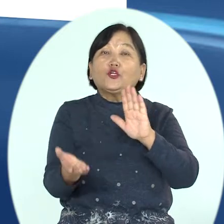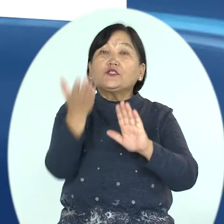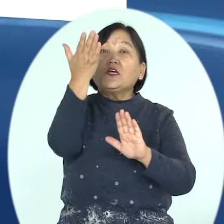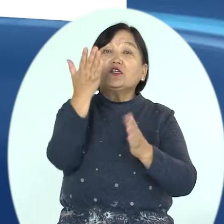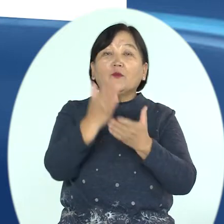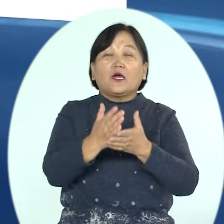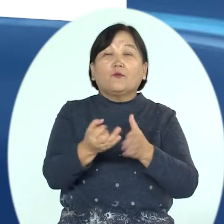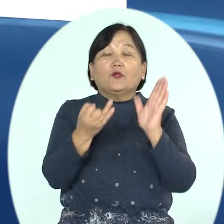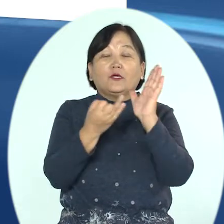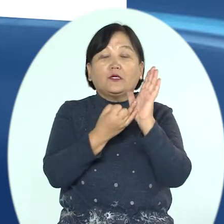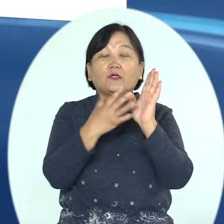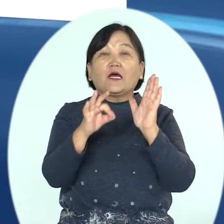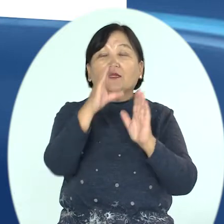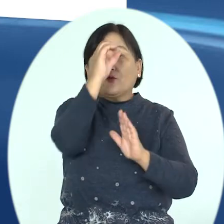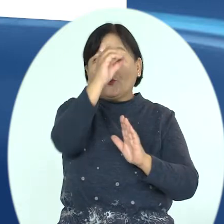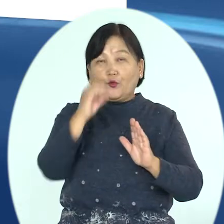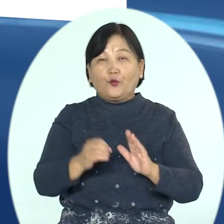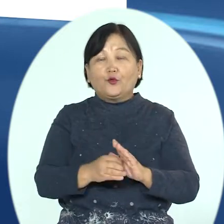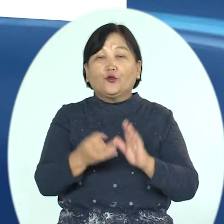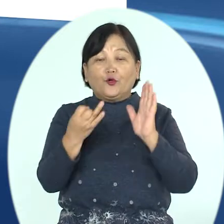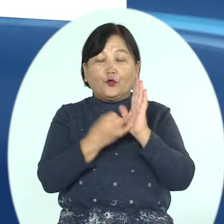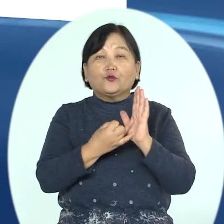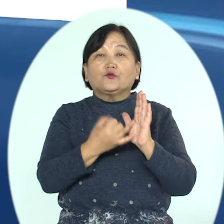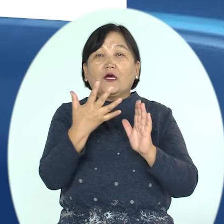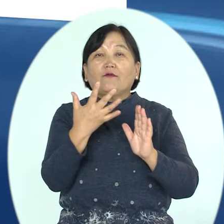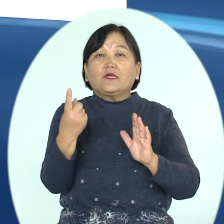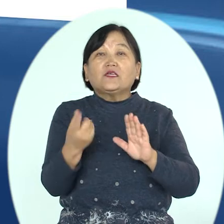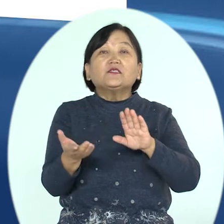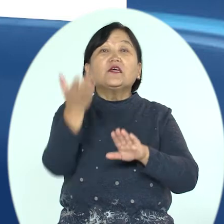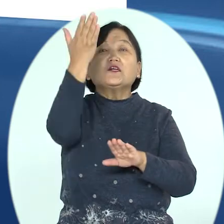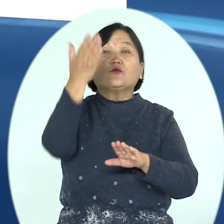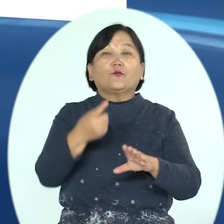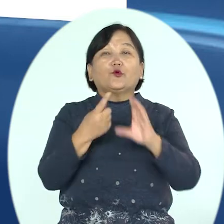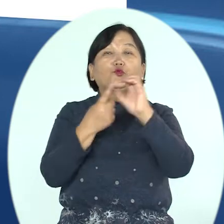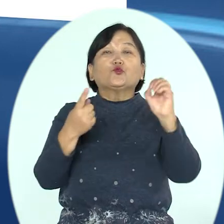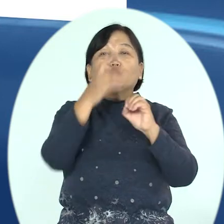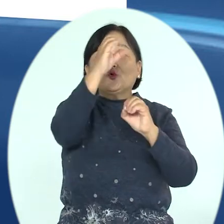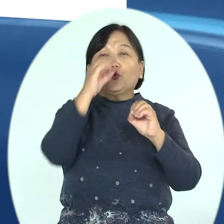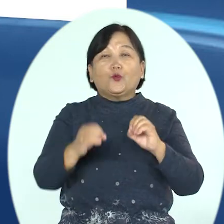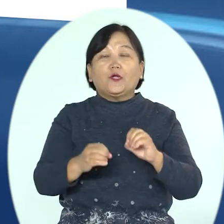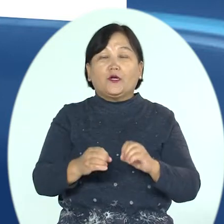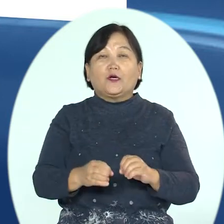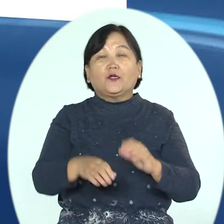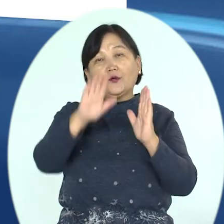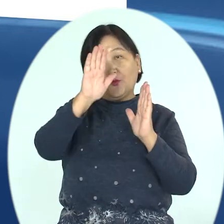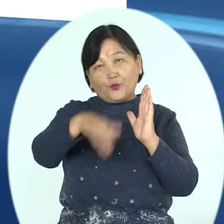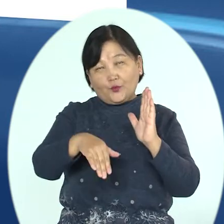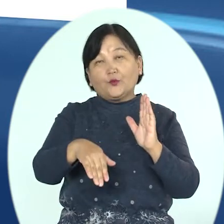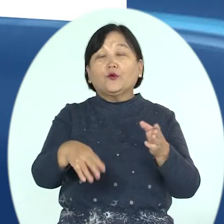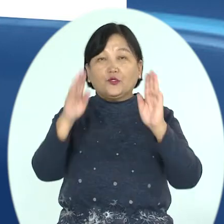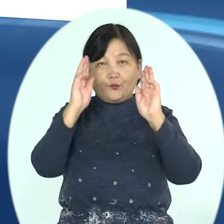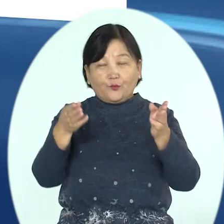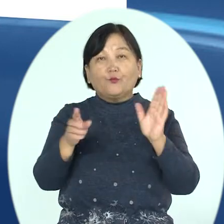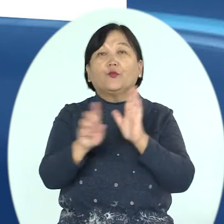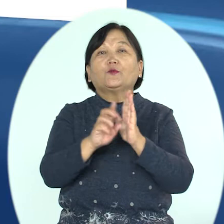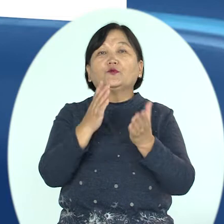юм бол 70%. 751-аас дээш оноо авсан тохиолдолд бол 100% сургалтын төлбөрөө шийдэх боломжтой. Ингээд